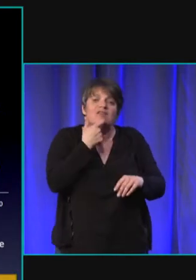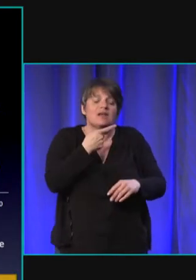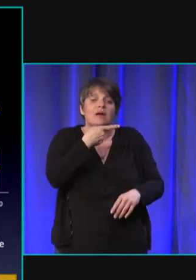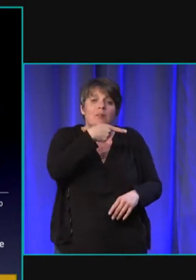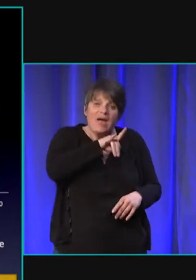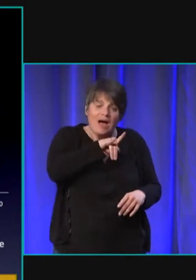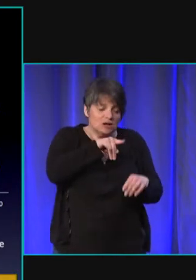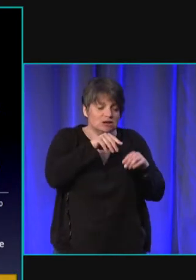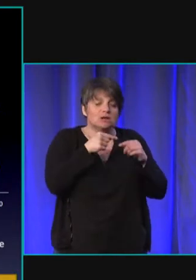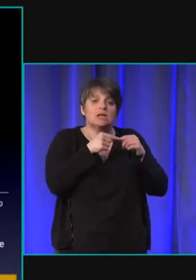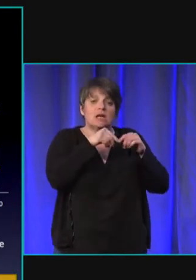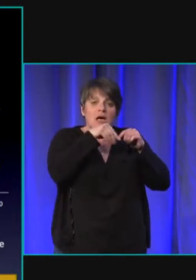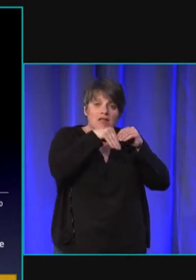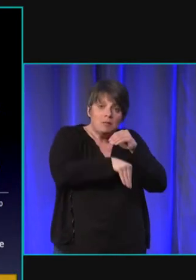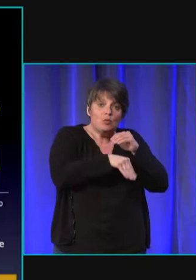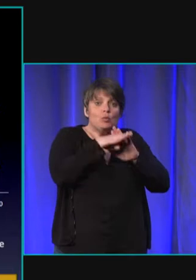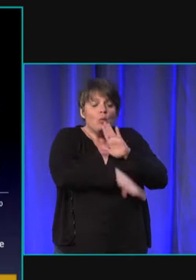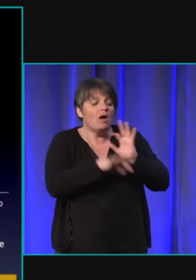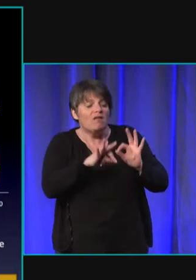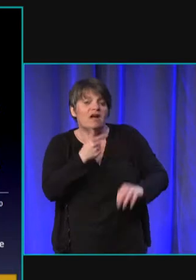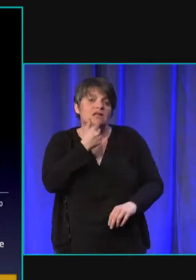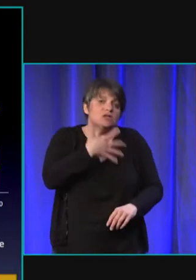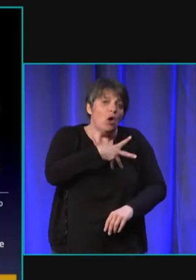pH au niveau sanguin et musculaire.